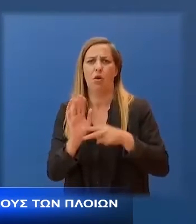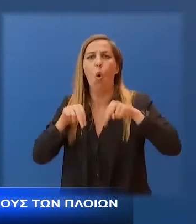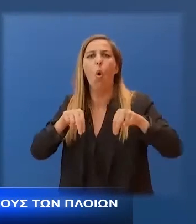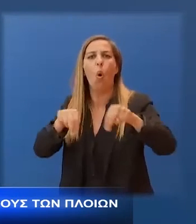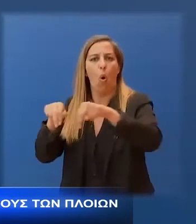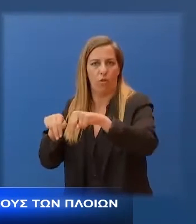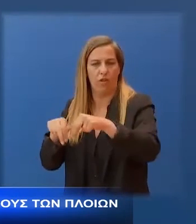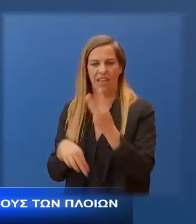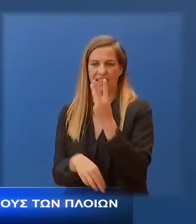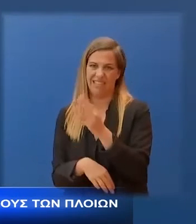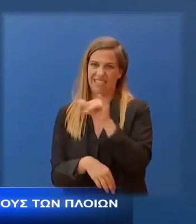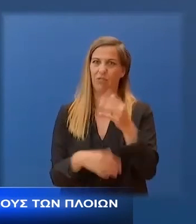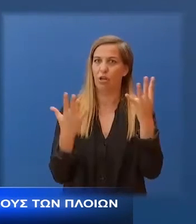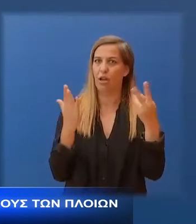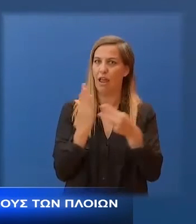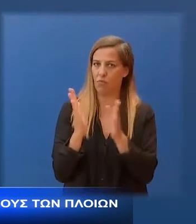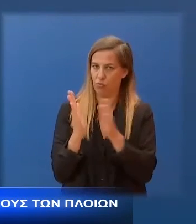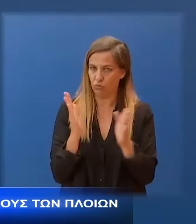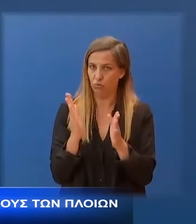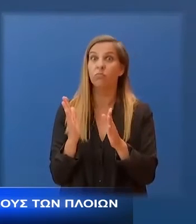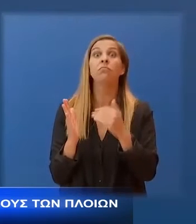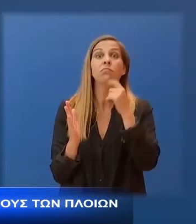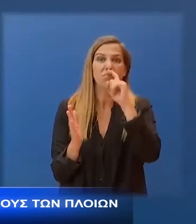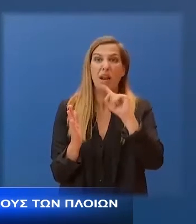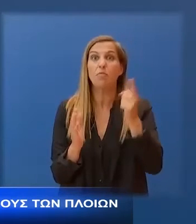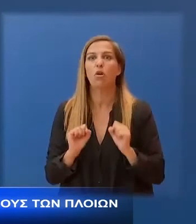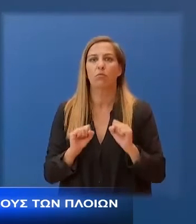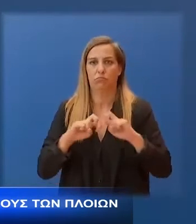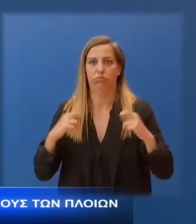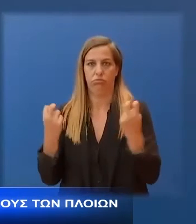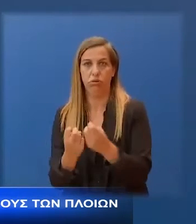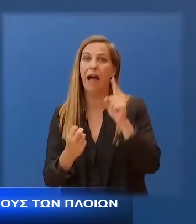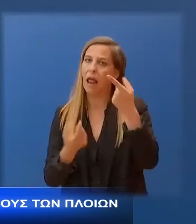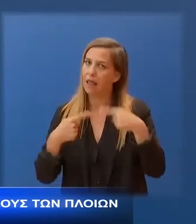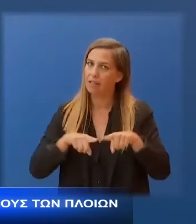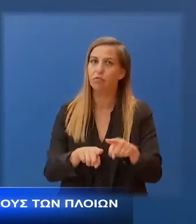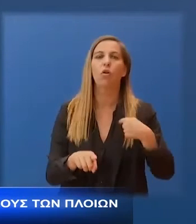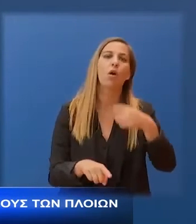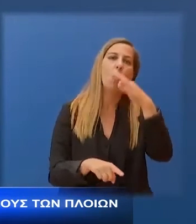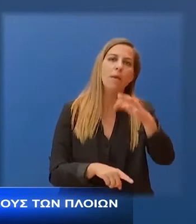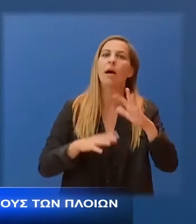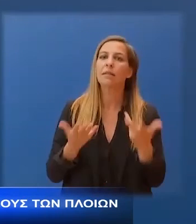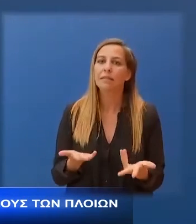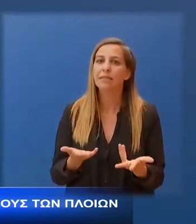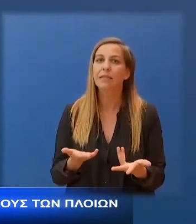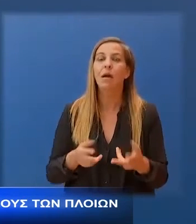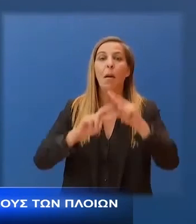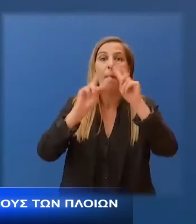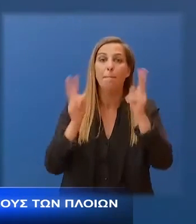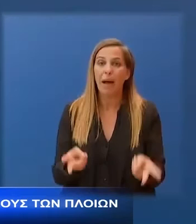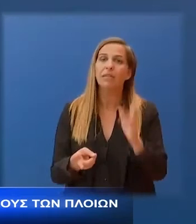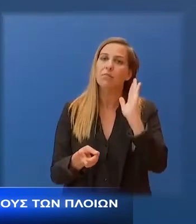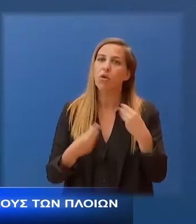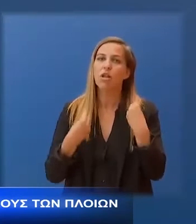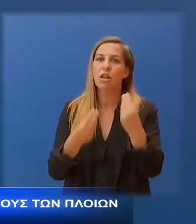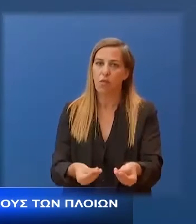από τις 3 έως και στις 9 Αυγούστου 2020 συνοδεύτηκε με την επέκταση της δυνατότητας αναστολής των